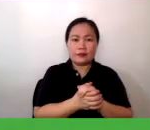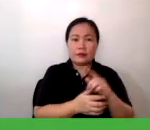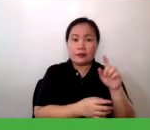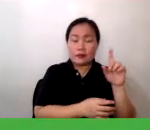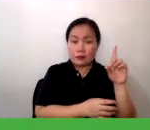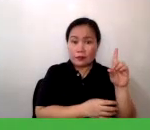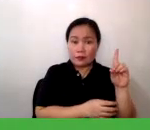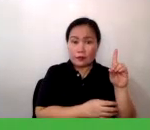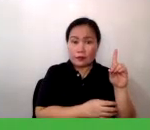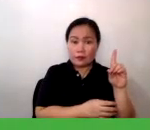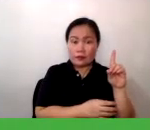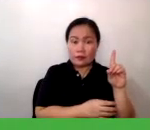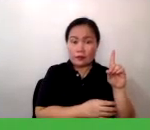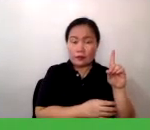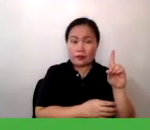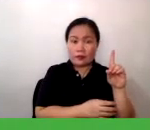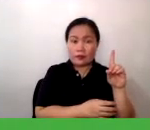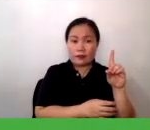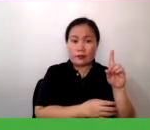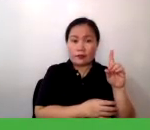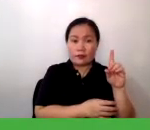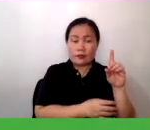mo, magiging